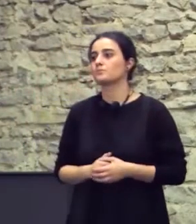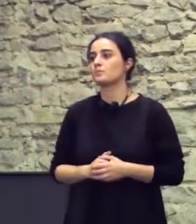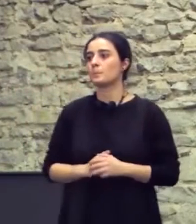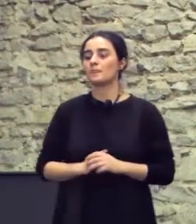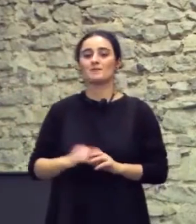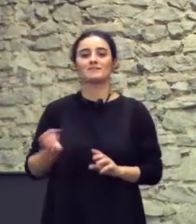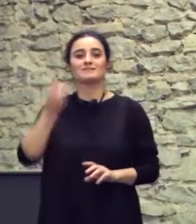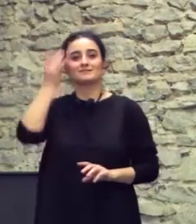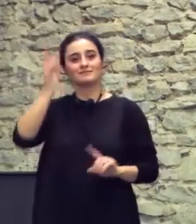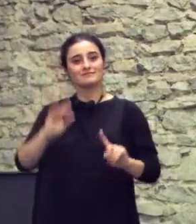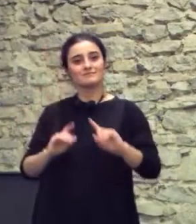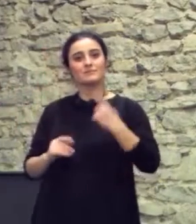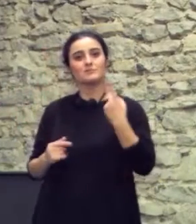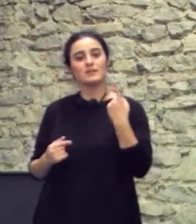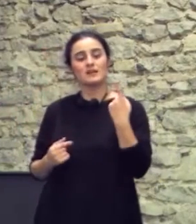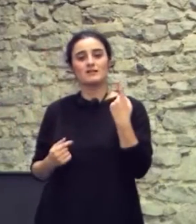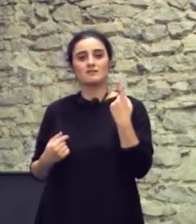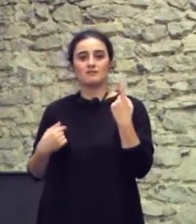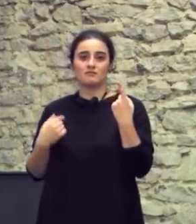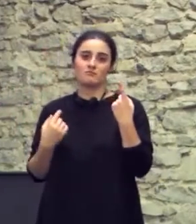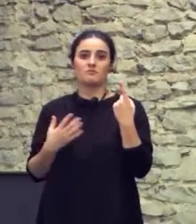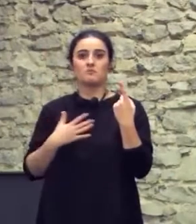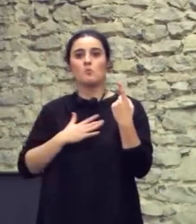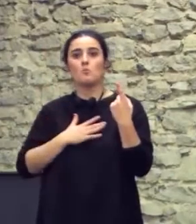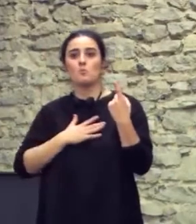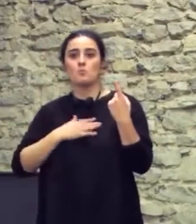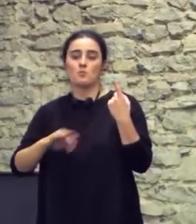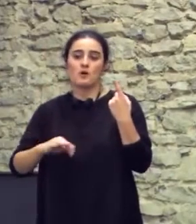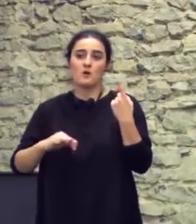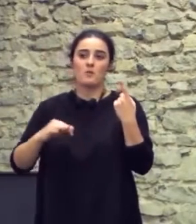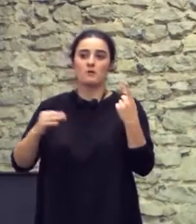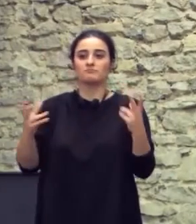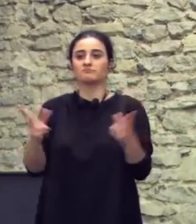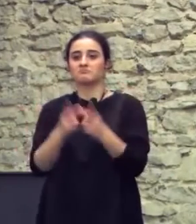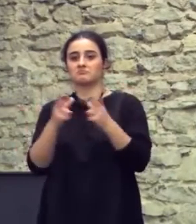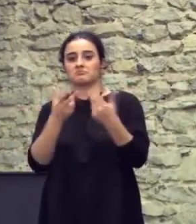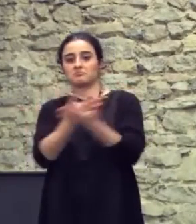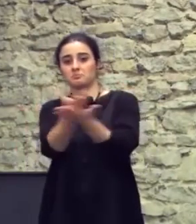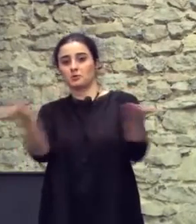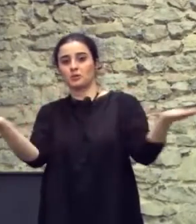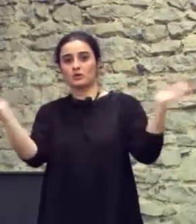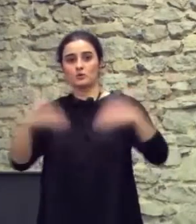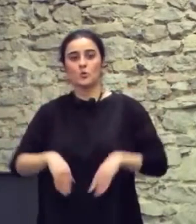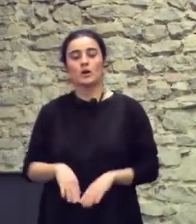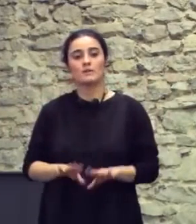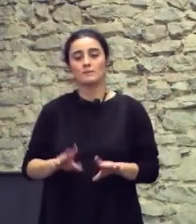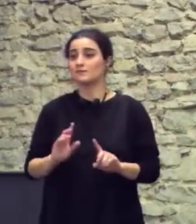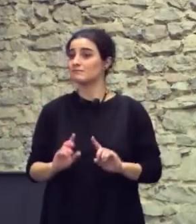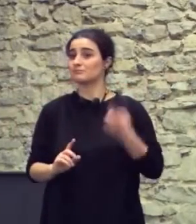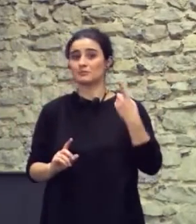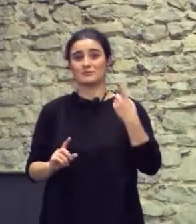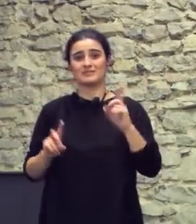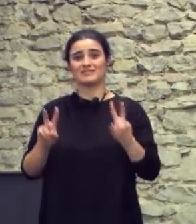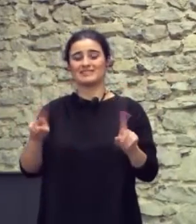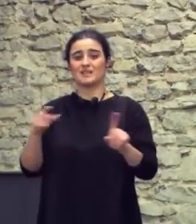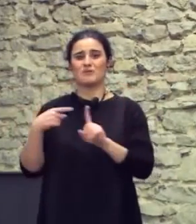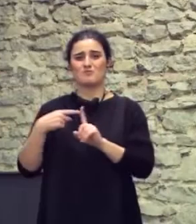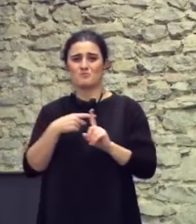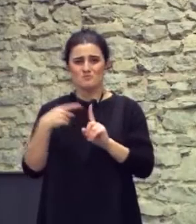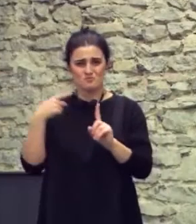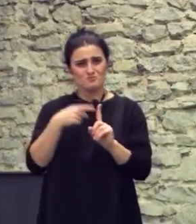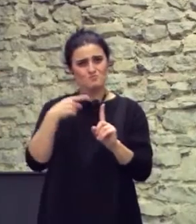Lehenengo ideia agian apur bat ez dakit inpopularra izango den, baina lehenengo asteko bulinaren inguruan hitz